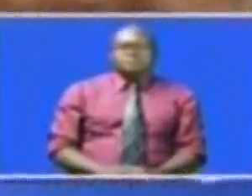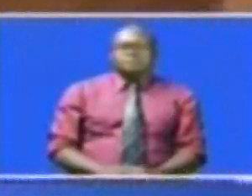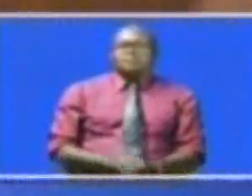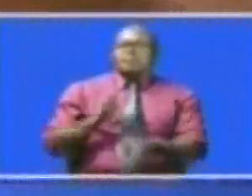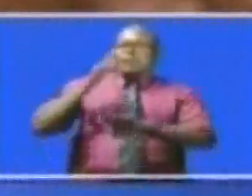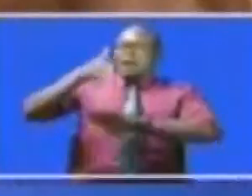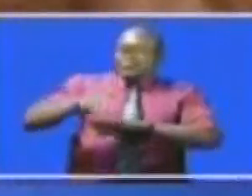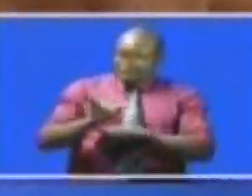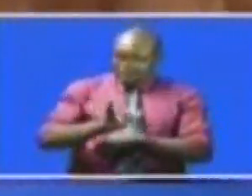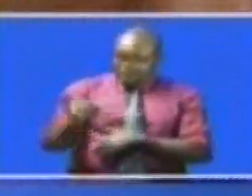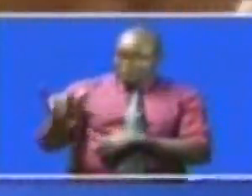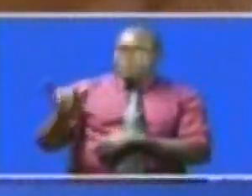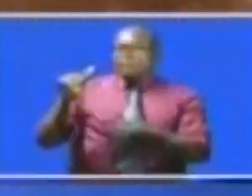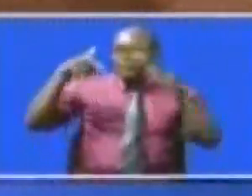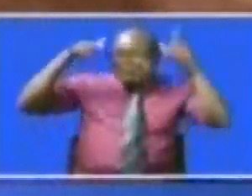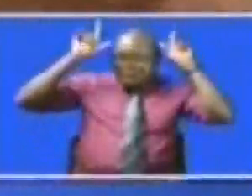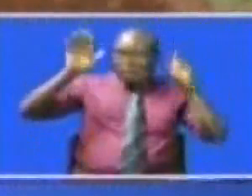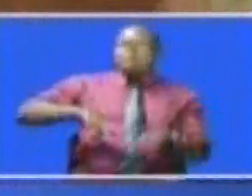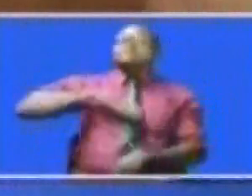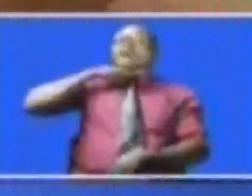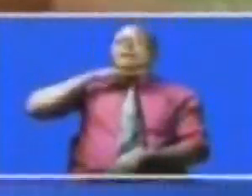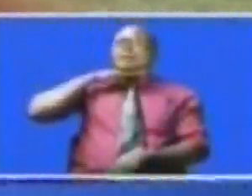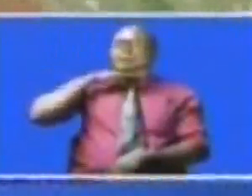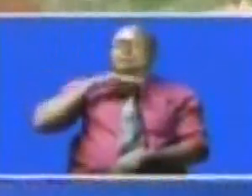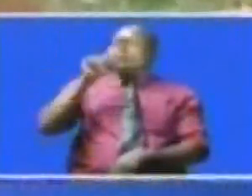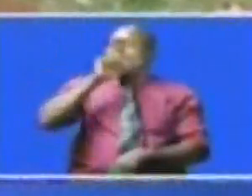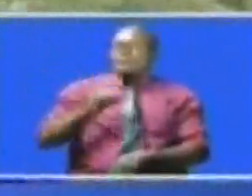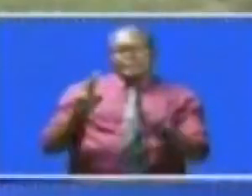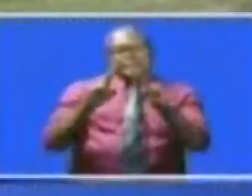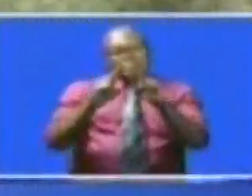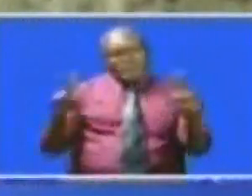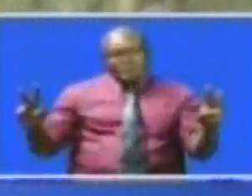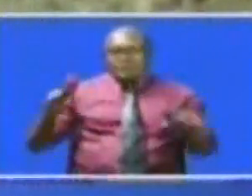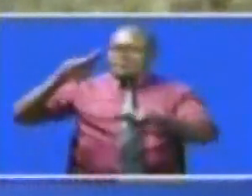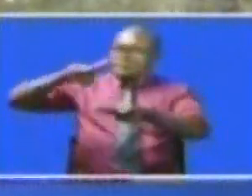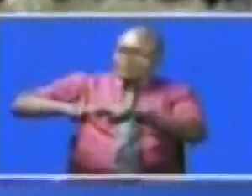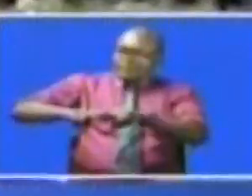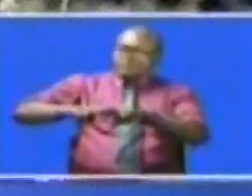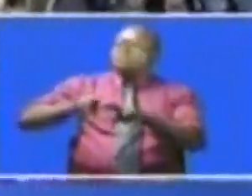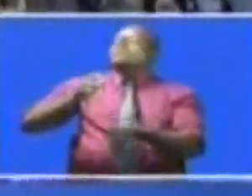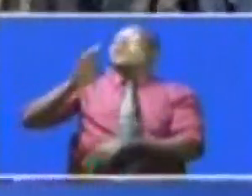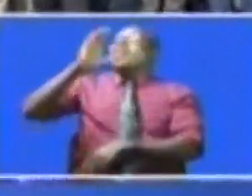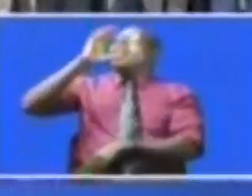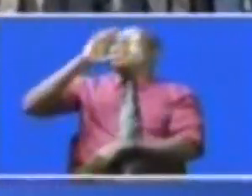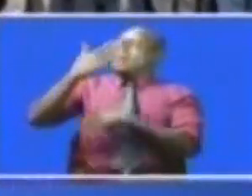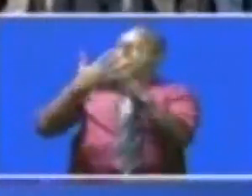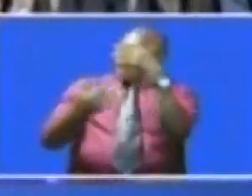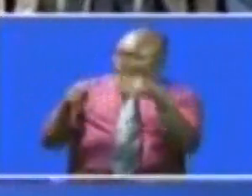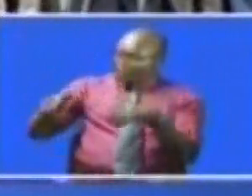Baada ya ng'ombe hawa kufa na wazee hao kutulia tuli, wanaketi kitako na kunywa damu ya ng'ombe